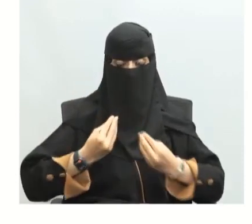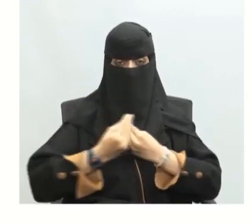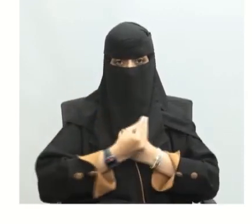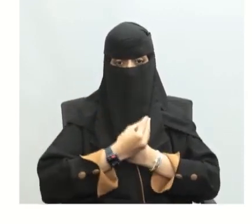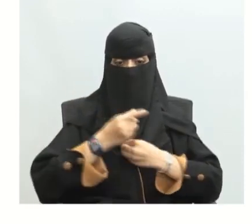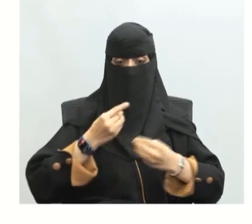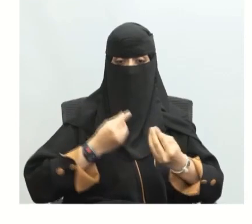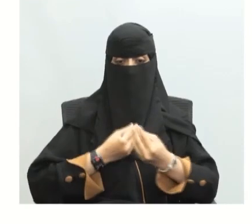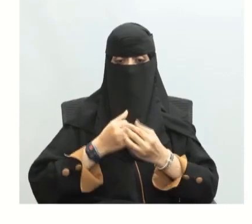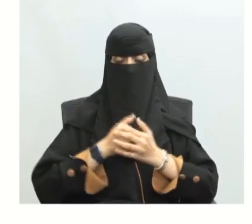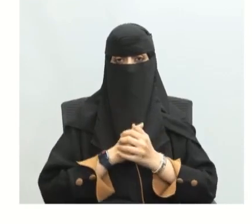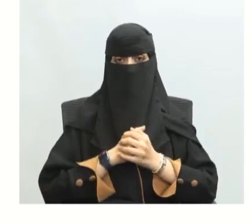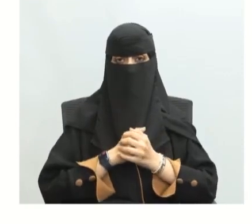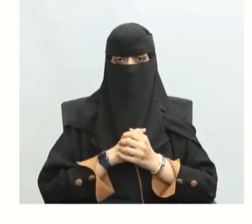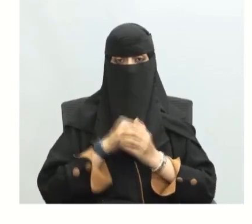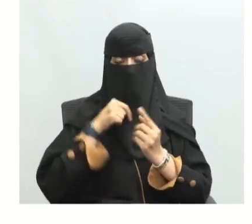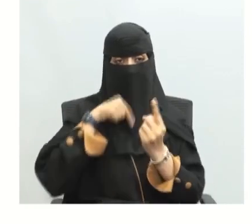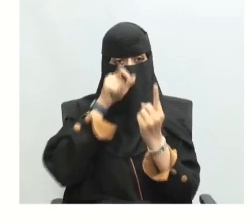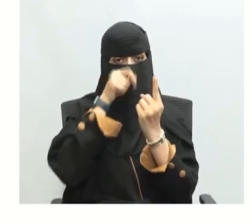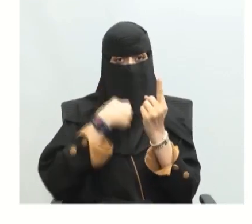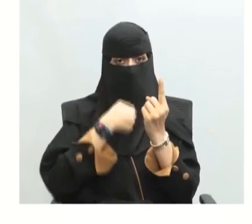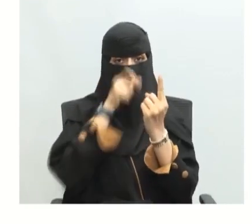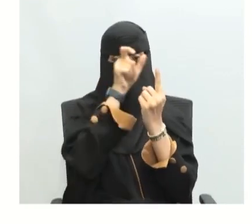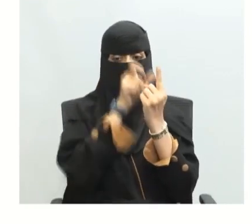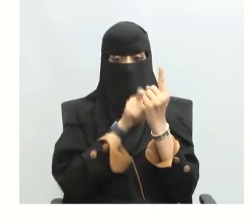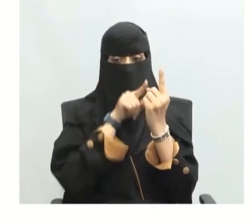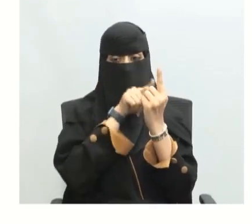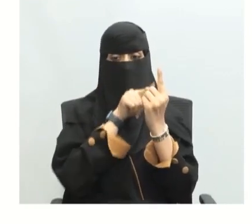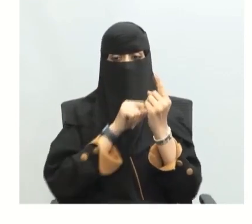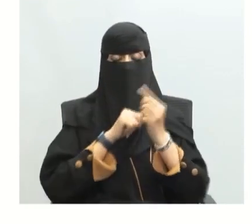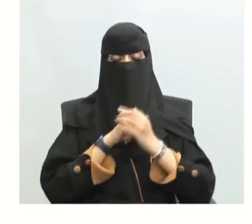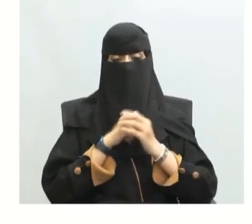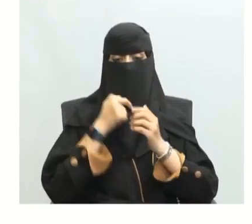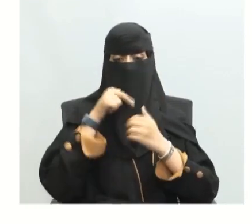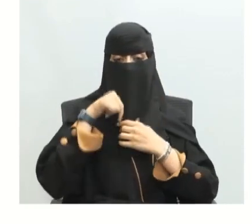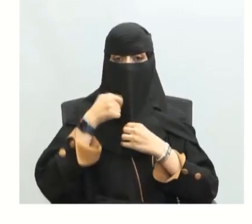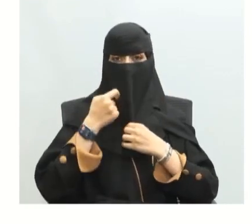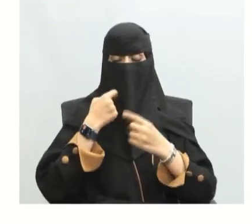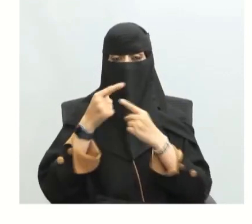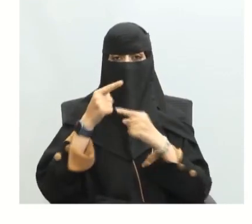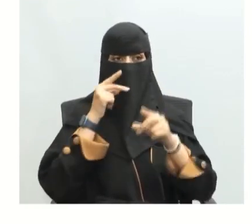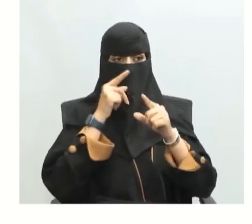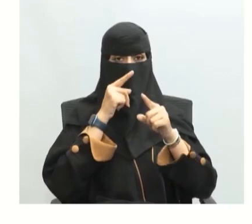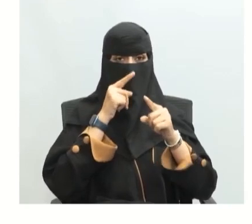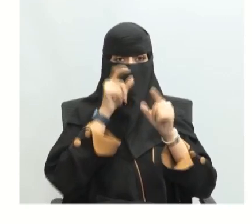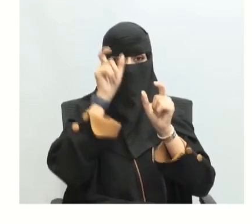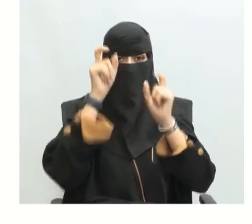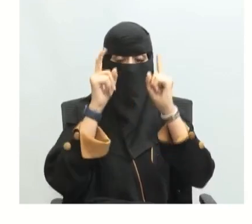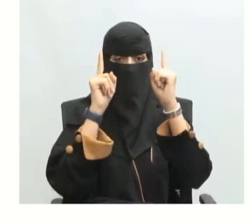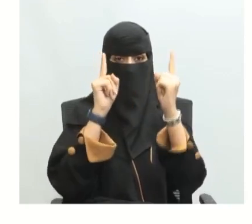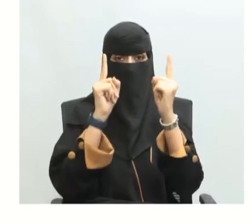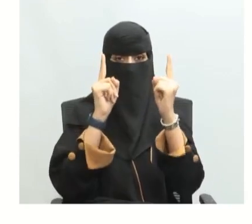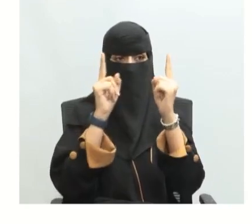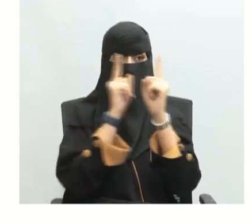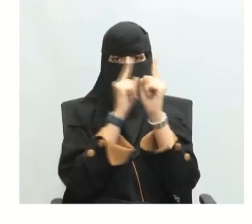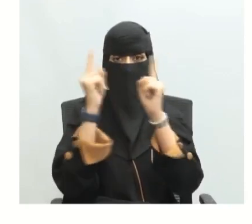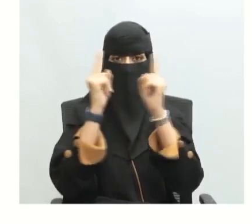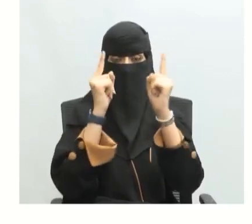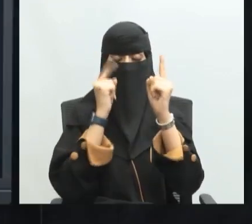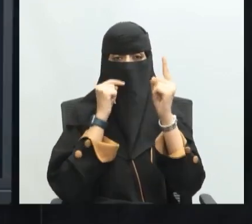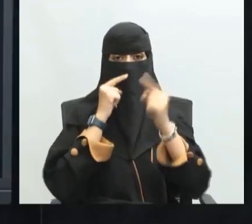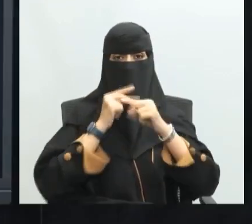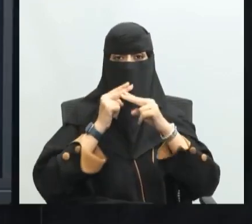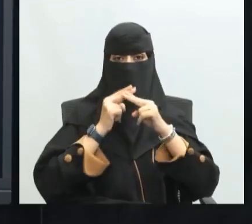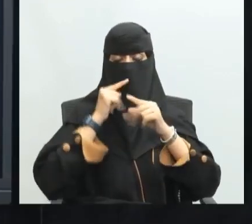الاحترام المتبادل بين اطراف الاطراف المتحاورون البعد عن التعصب